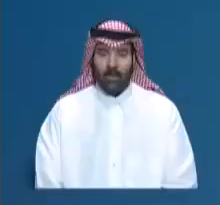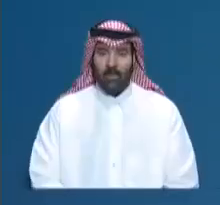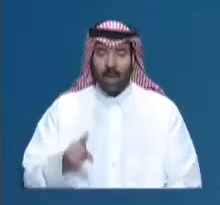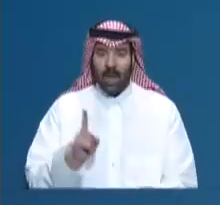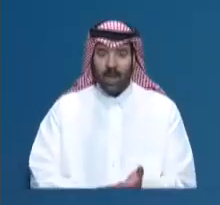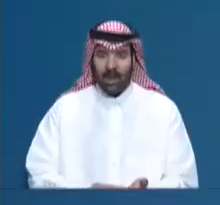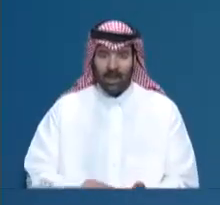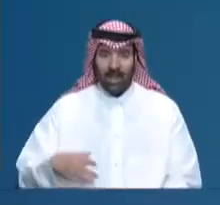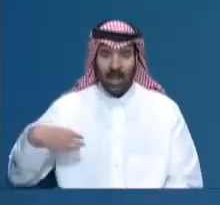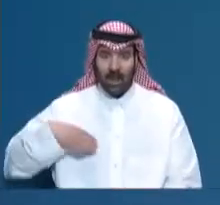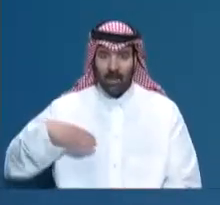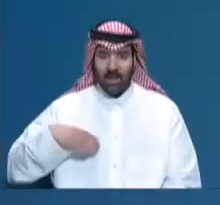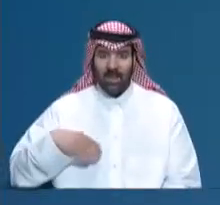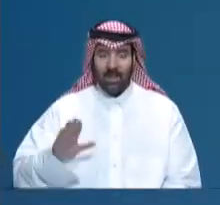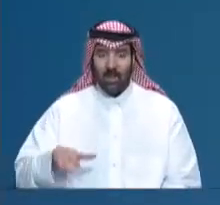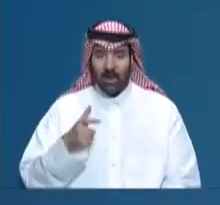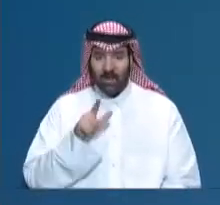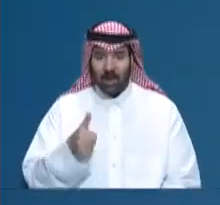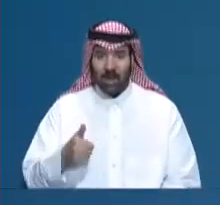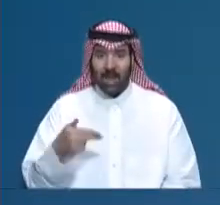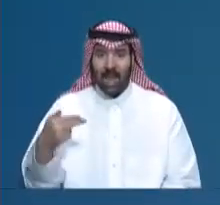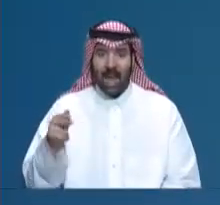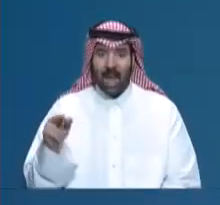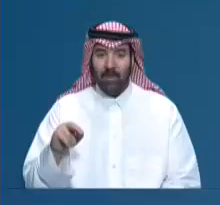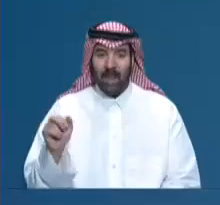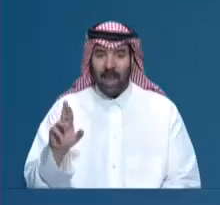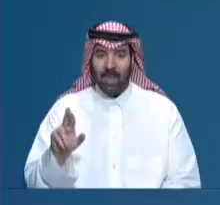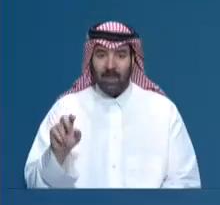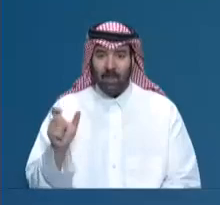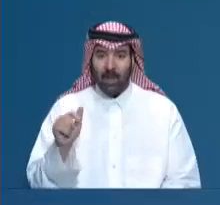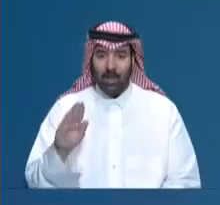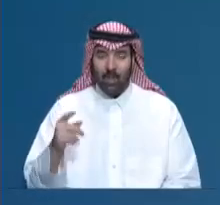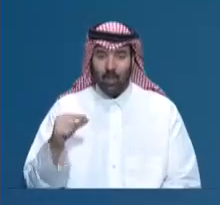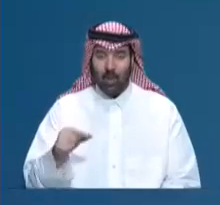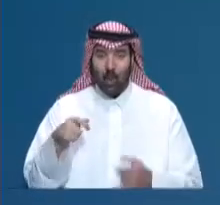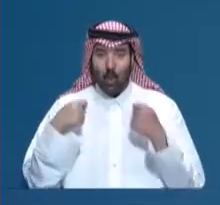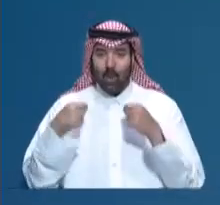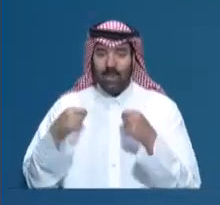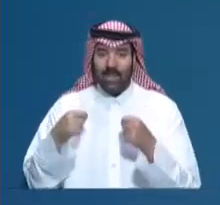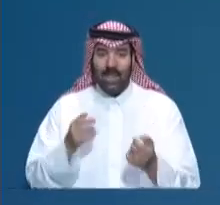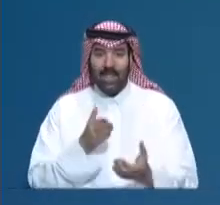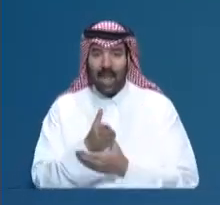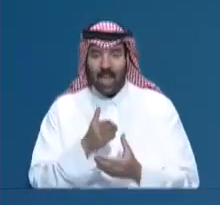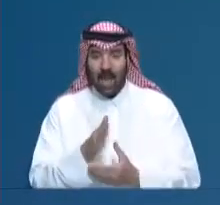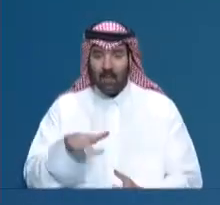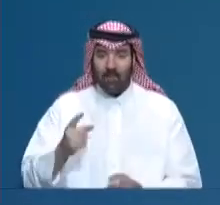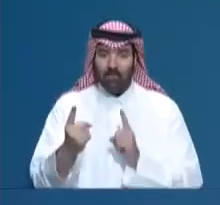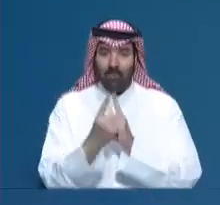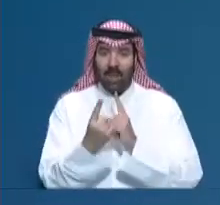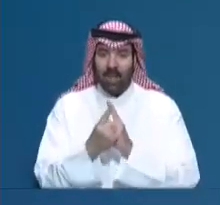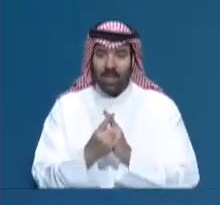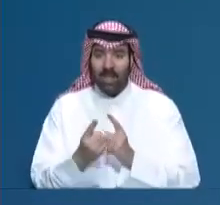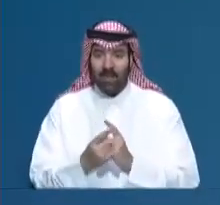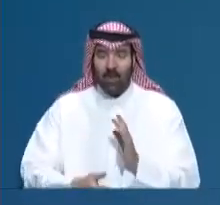أكد صاحب السمو الملكي الأمير عبد العزيز بن سعود بن نايف بن عبد العزيز وزير الداخلية خلال استقباله منسوب الوزارة